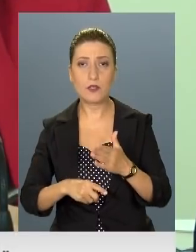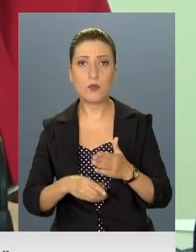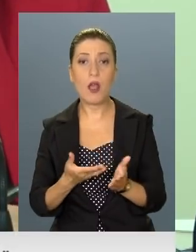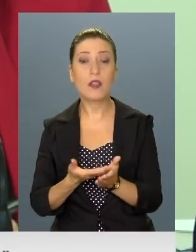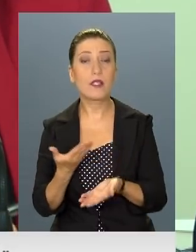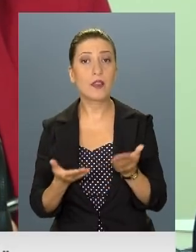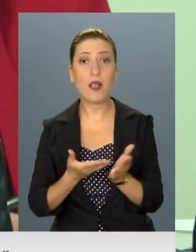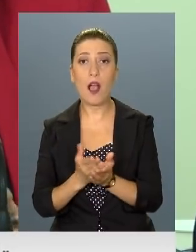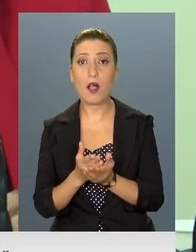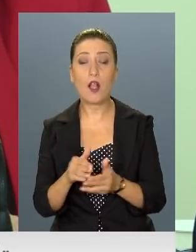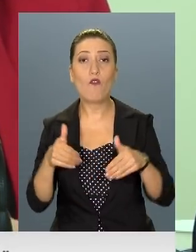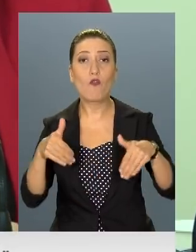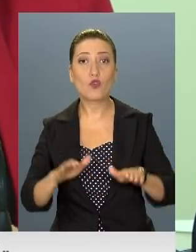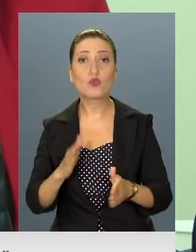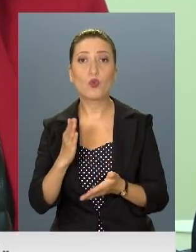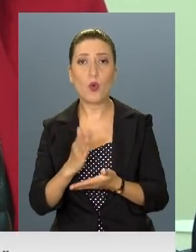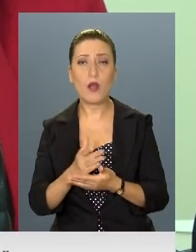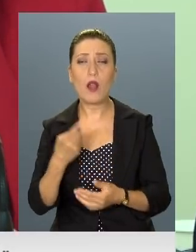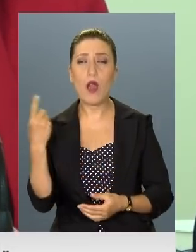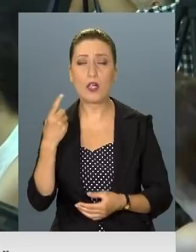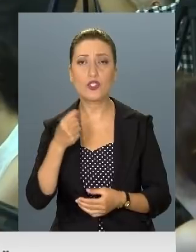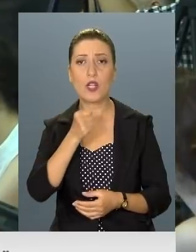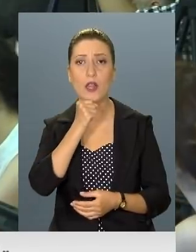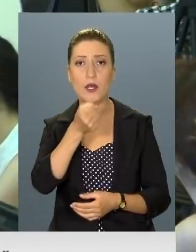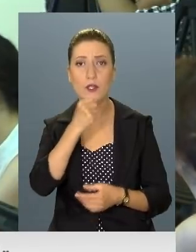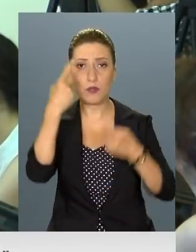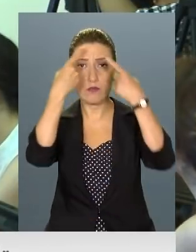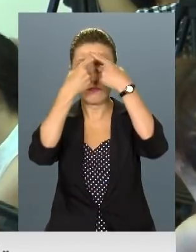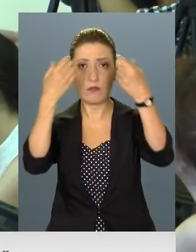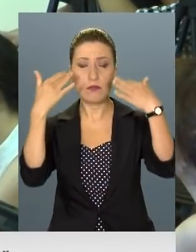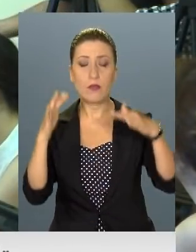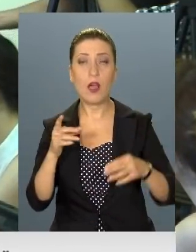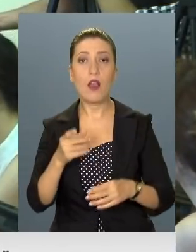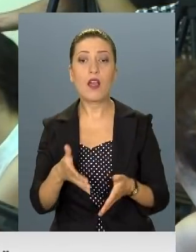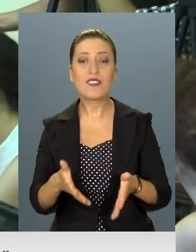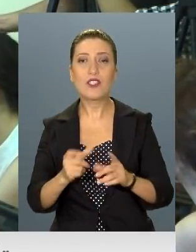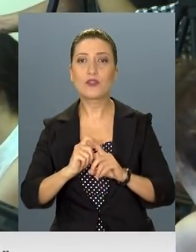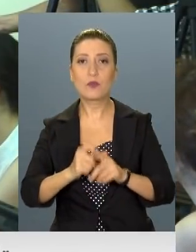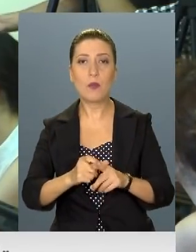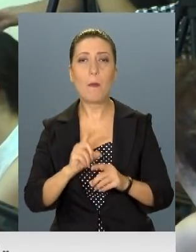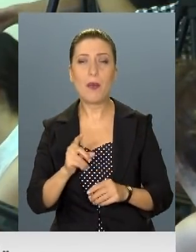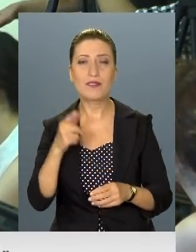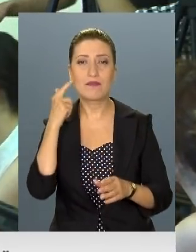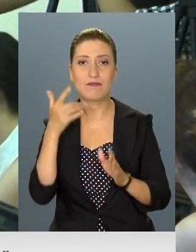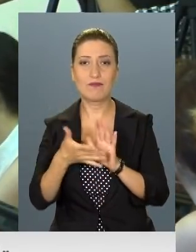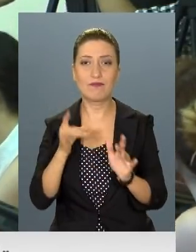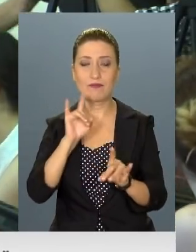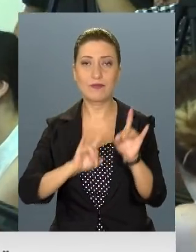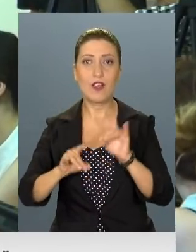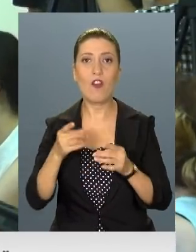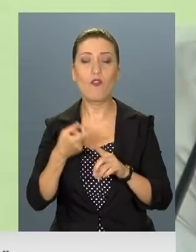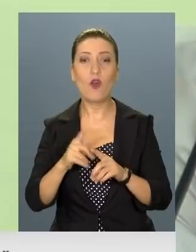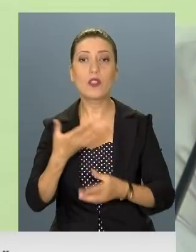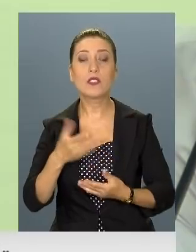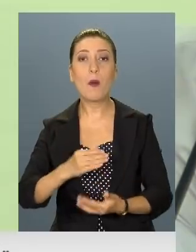որոշում ունենան, առաջինը այդ մասին կիմանան լրագրողները։ Հստակ չեն պատասխանում, բայց հասկացնում են, երբ ինչ-որ խնդիր ունենան բարձր